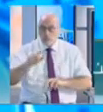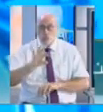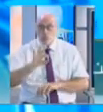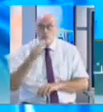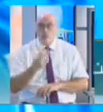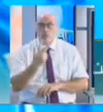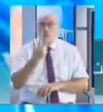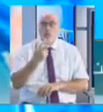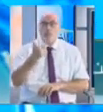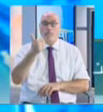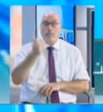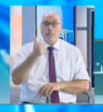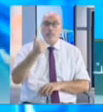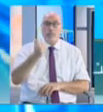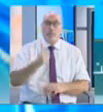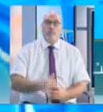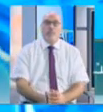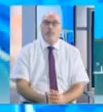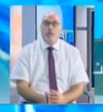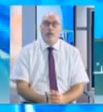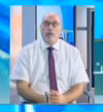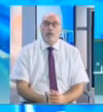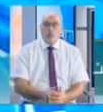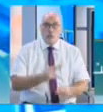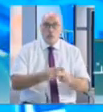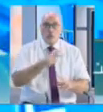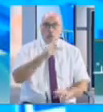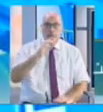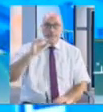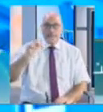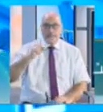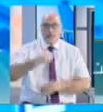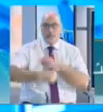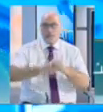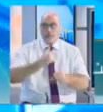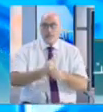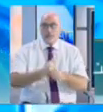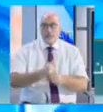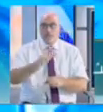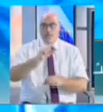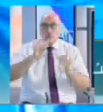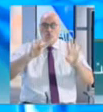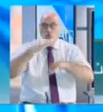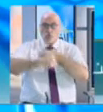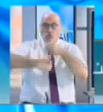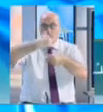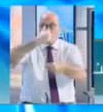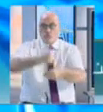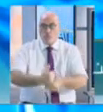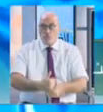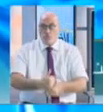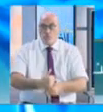يحمل 3 ولعات. يتعلق الأمر بالمدعو قاسين البالغ من العمر 29 سنة